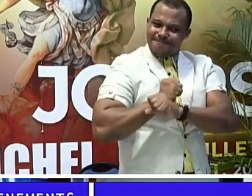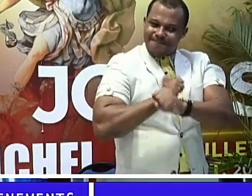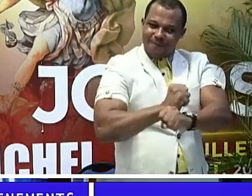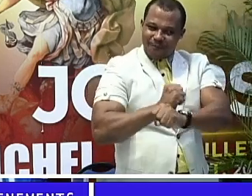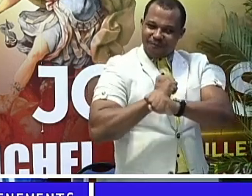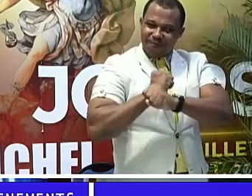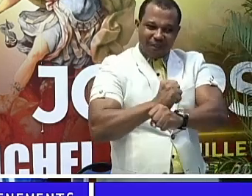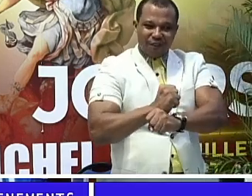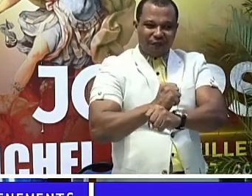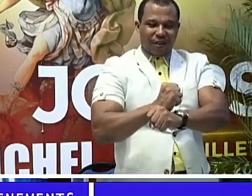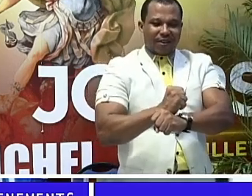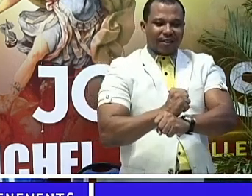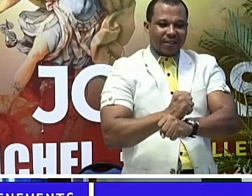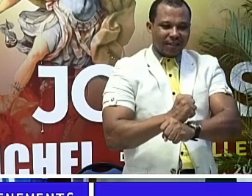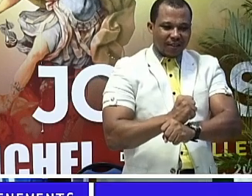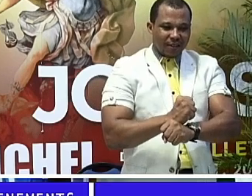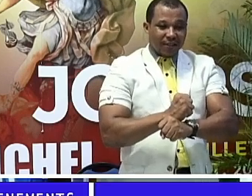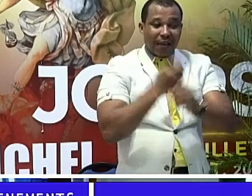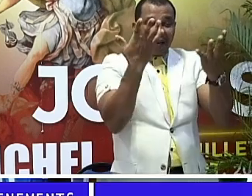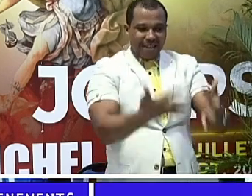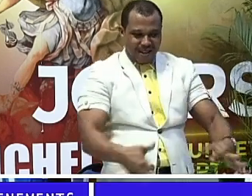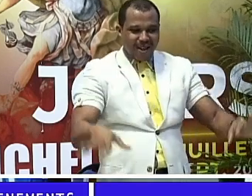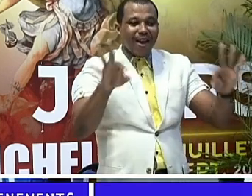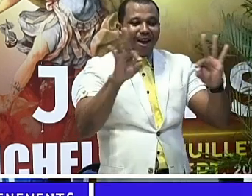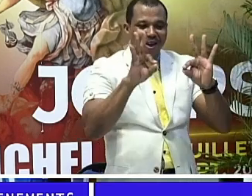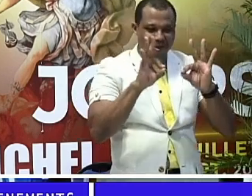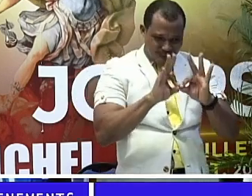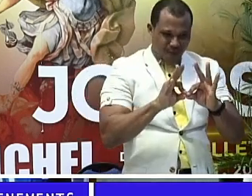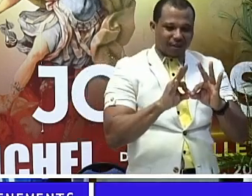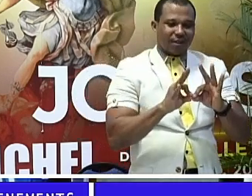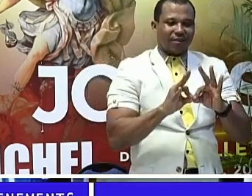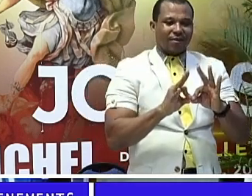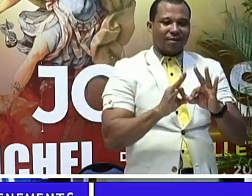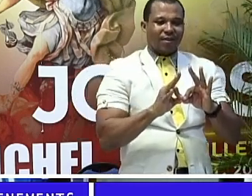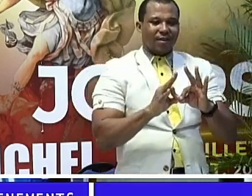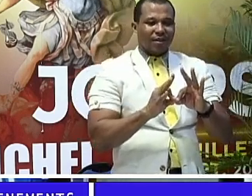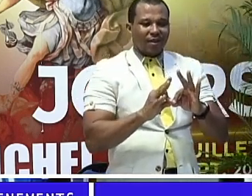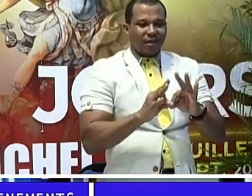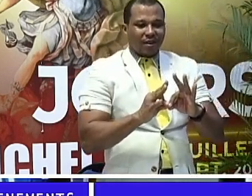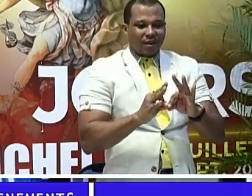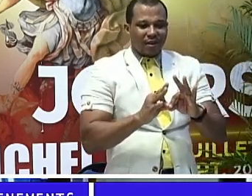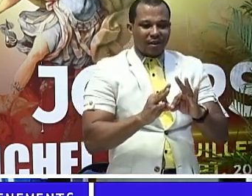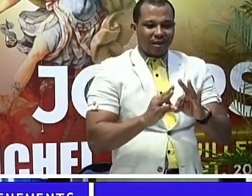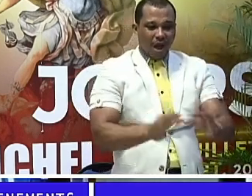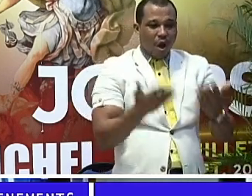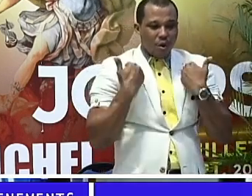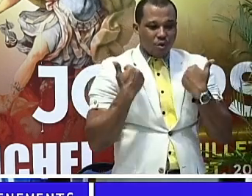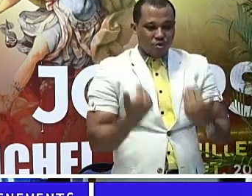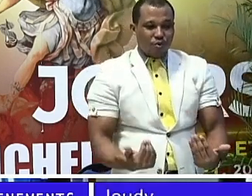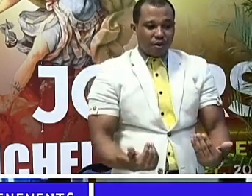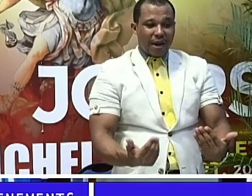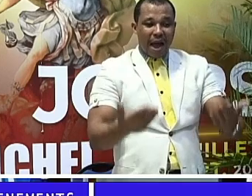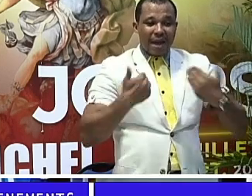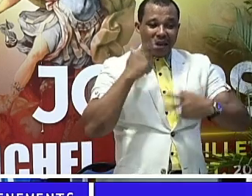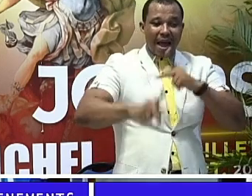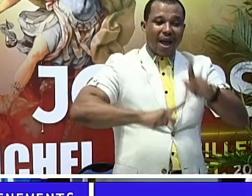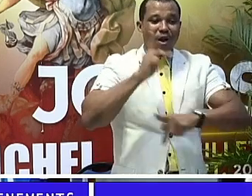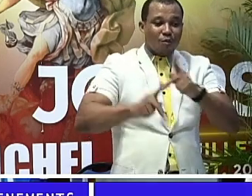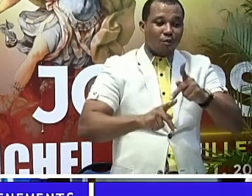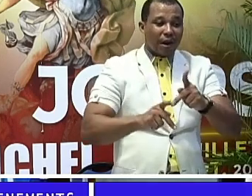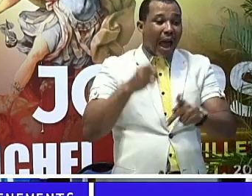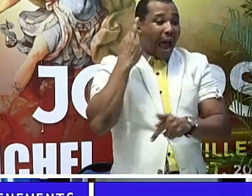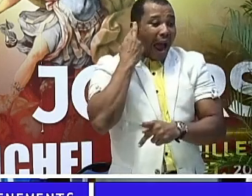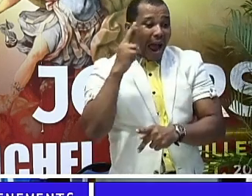vous connaissez ou même. Ou pas kakembe, ou a vin paret l'aide. Pe koun y a gen moun radio ronde ba yo